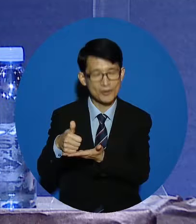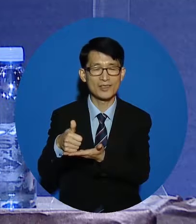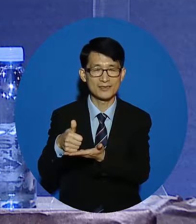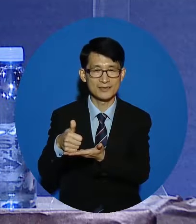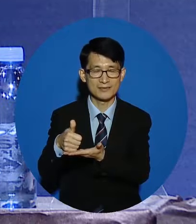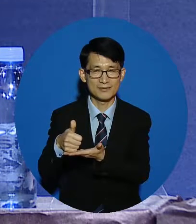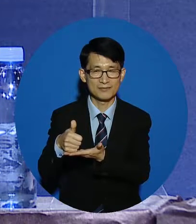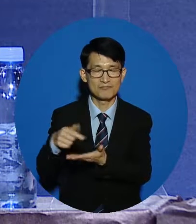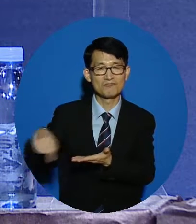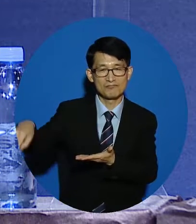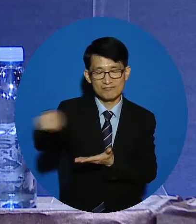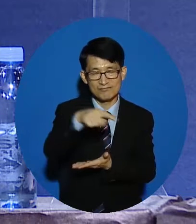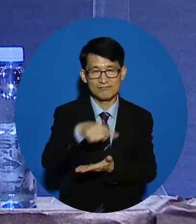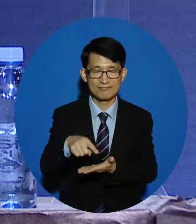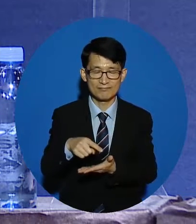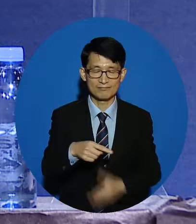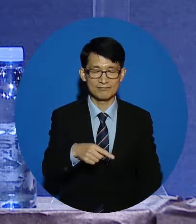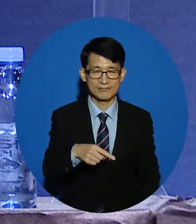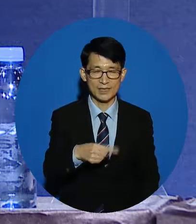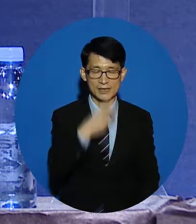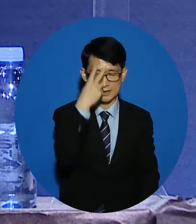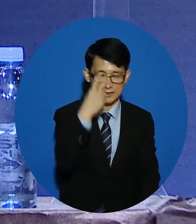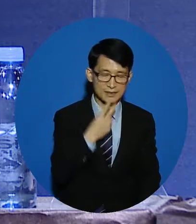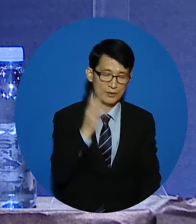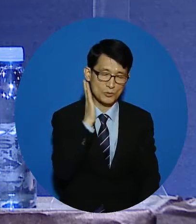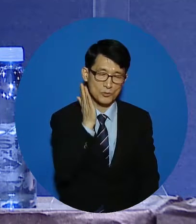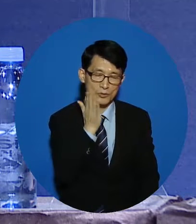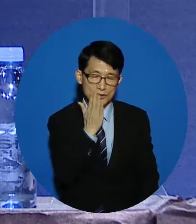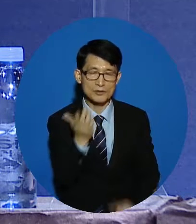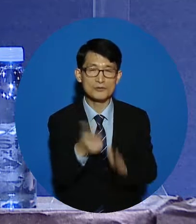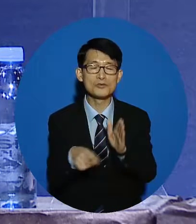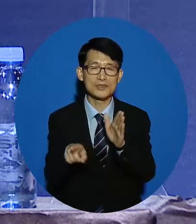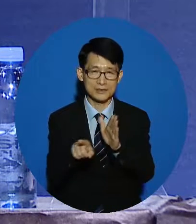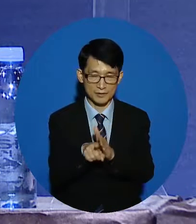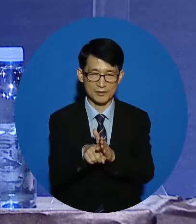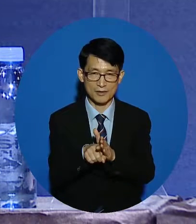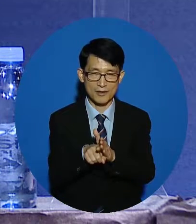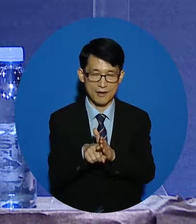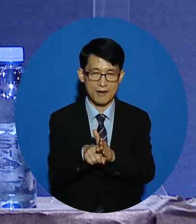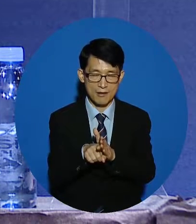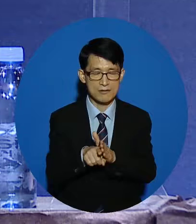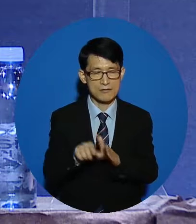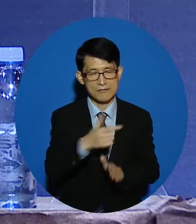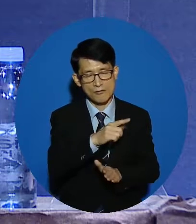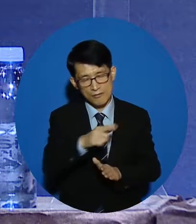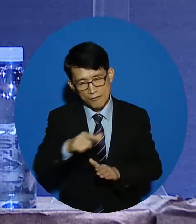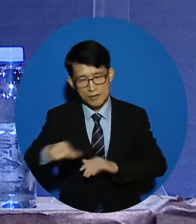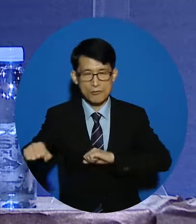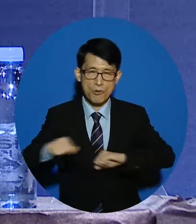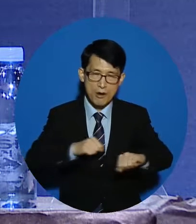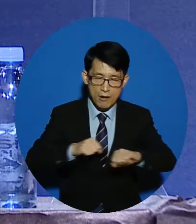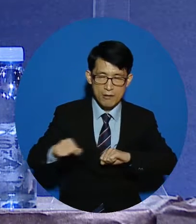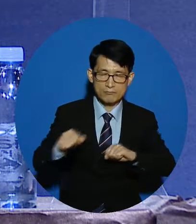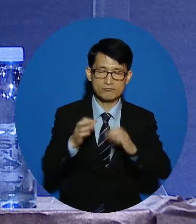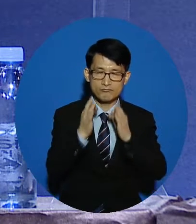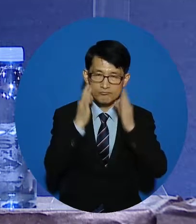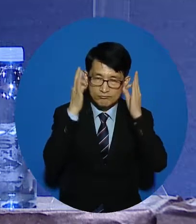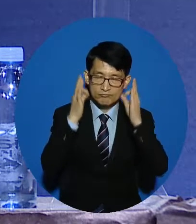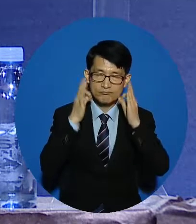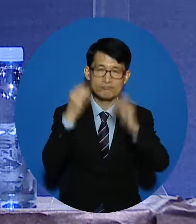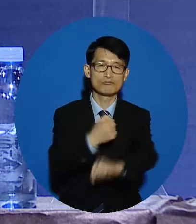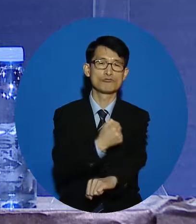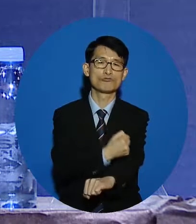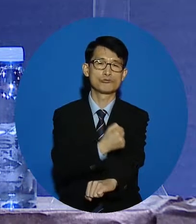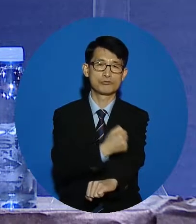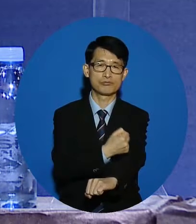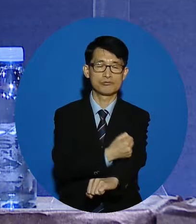한국의 시각장애인, 청각장애인 정책 운동을 굉장히 오랫동안 꾸준히 해오고